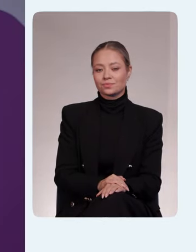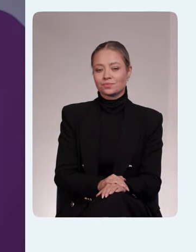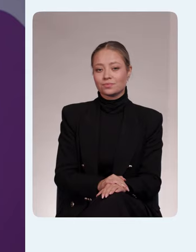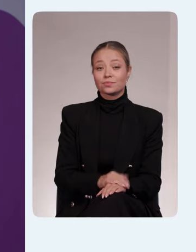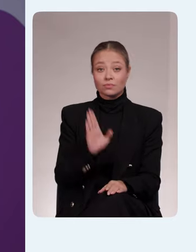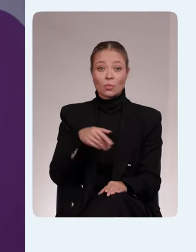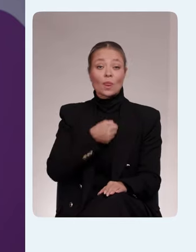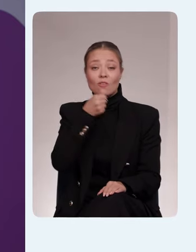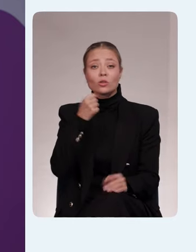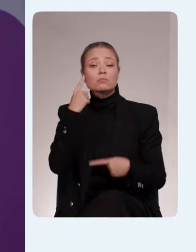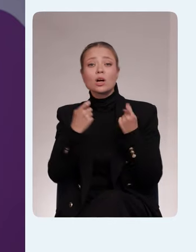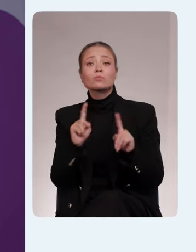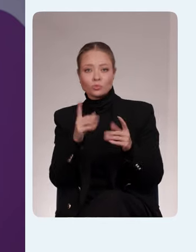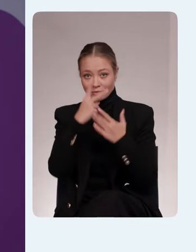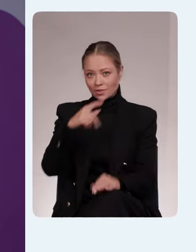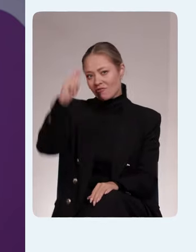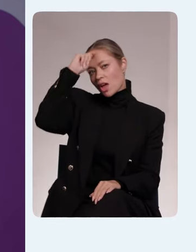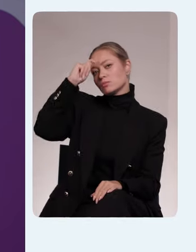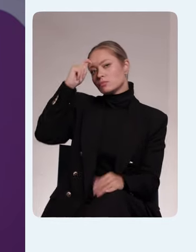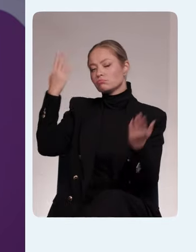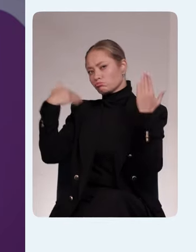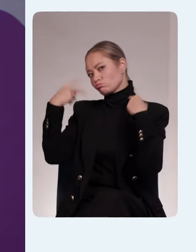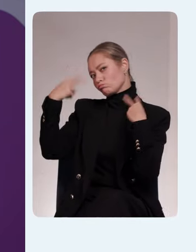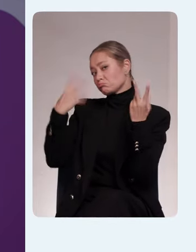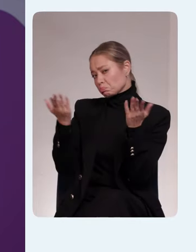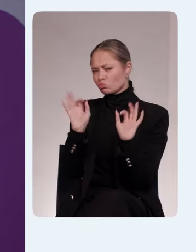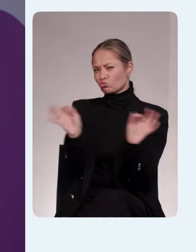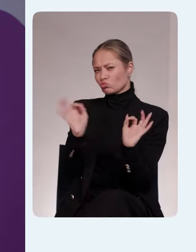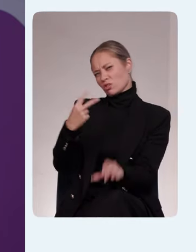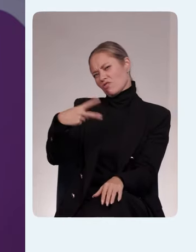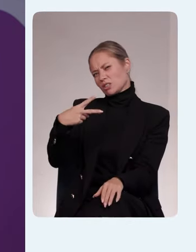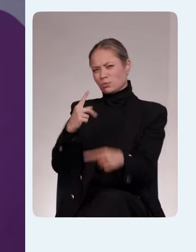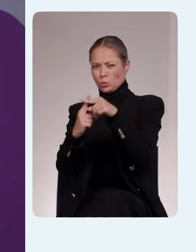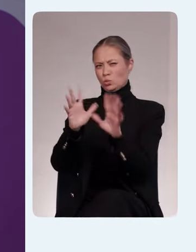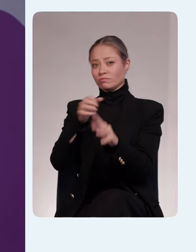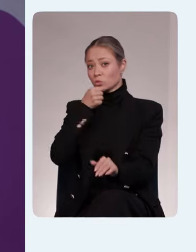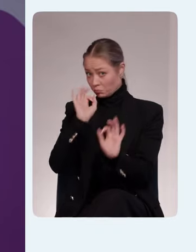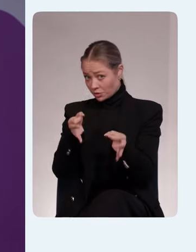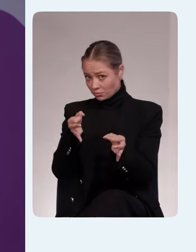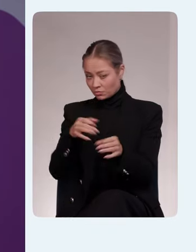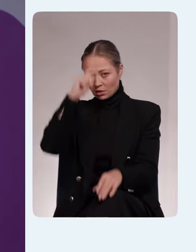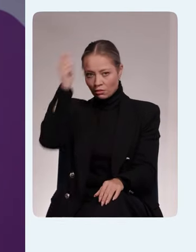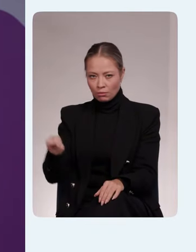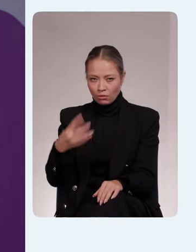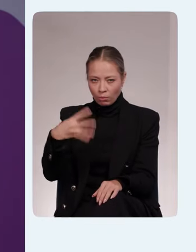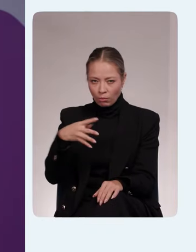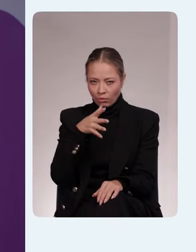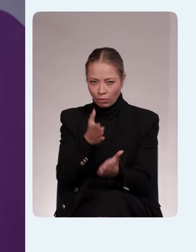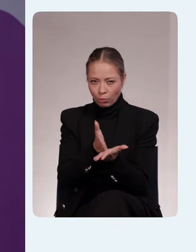И возраст крутой, потому что, смотрите, в кепке выгляжу более-менее молодо. На 20 с небольшим, да? Ну, а так на 40.